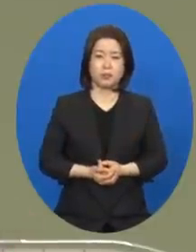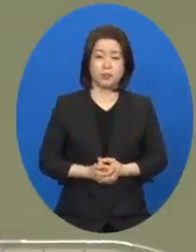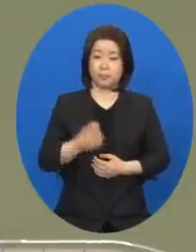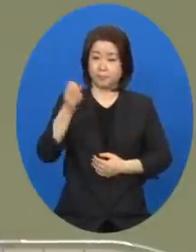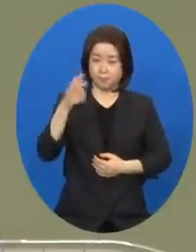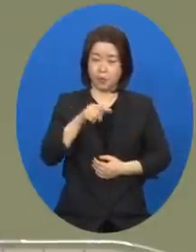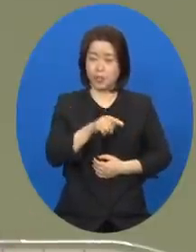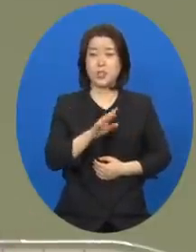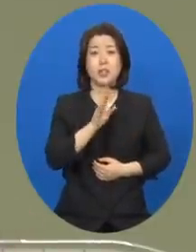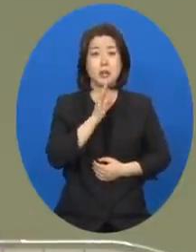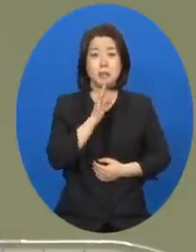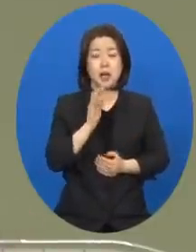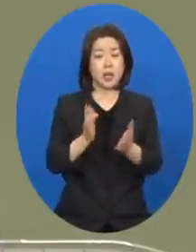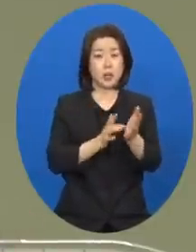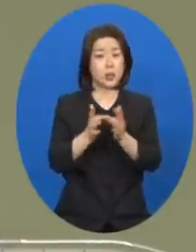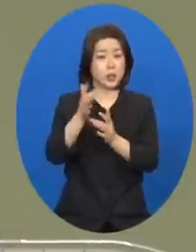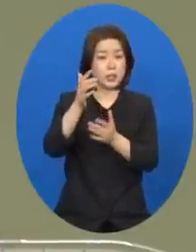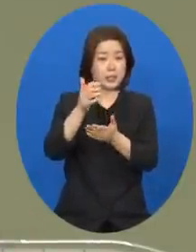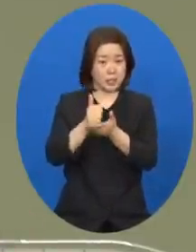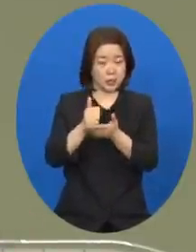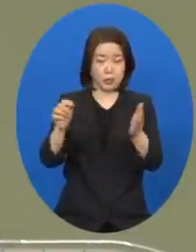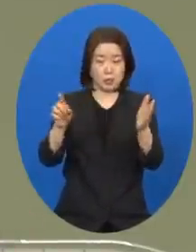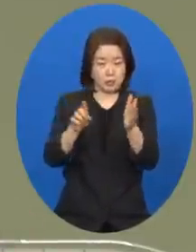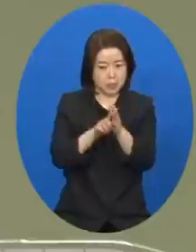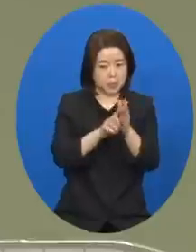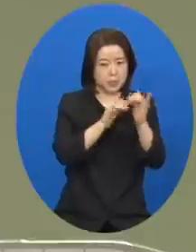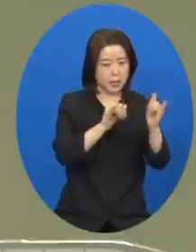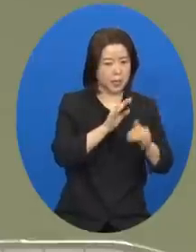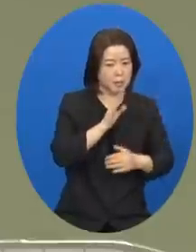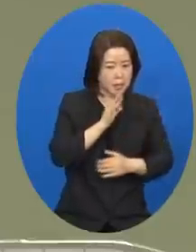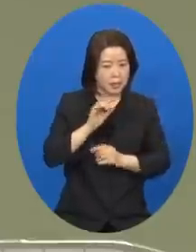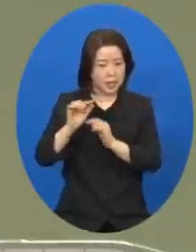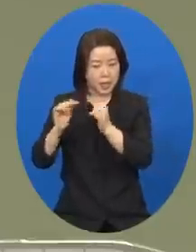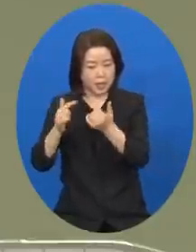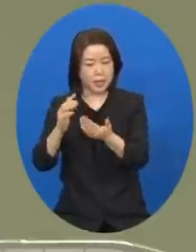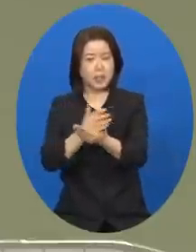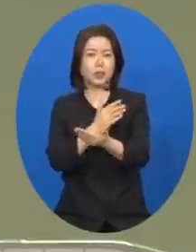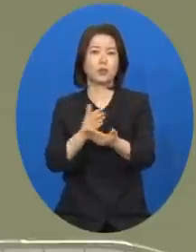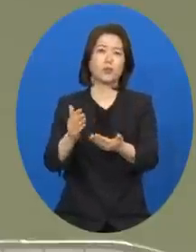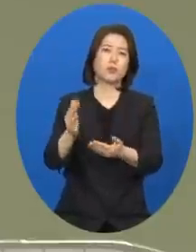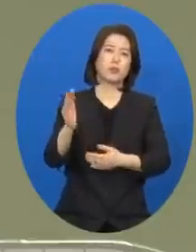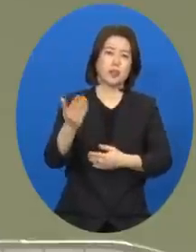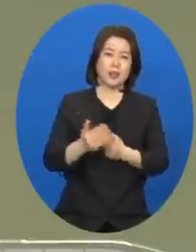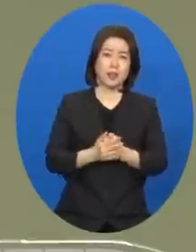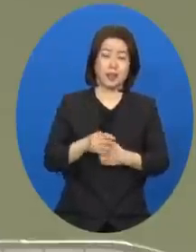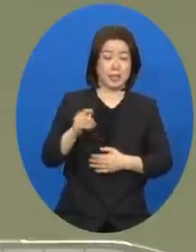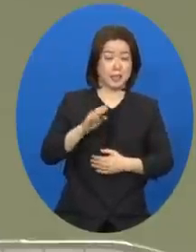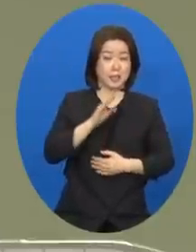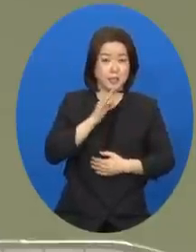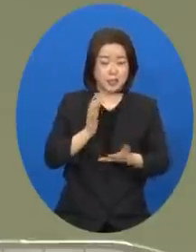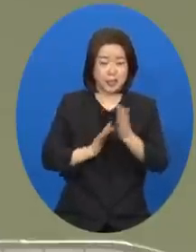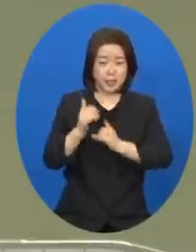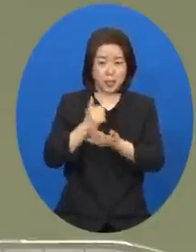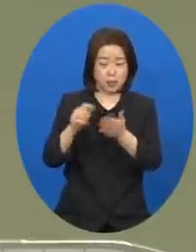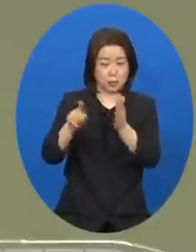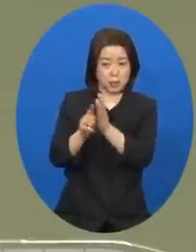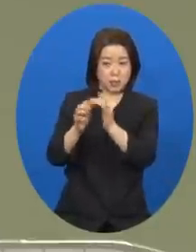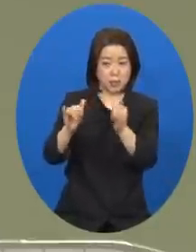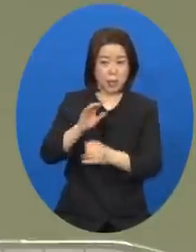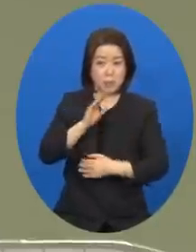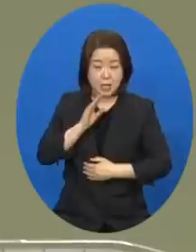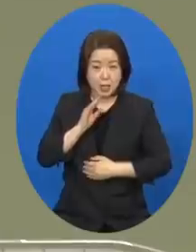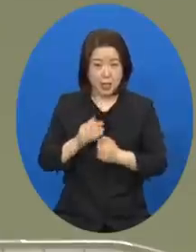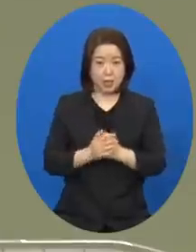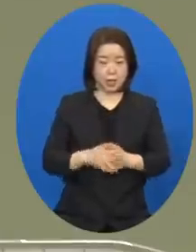그리고 이게 바로 예수를 믿은 사람인가 아닌가를 구분해 주는 거예요. 이 사람이 진짜 예수를 믿은 사람인가,